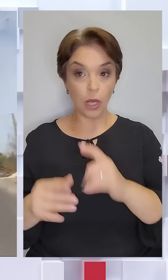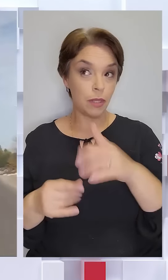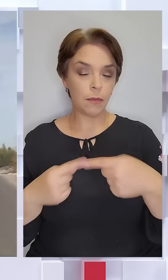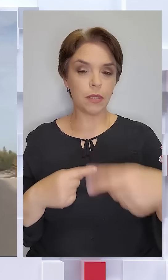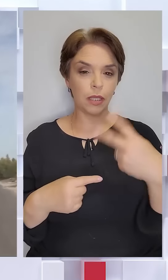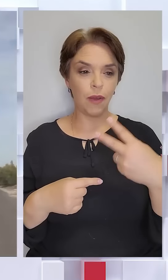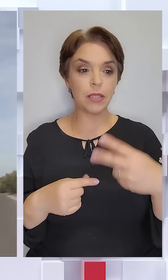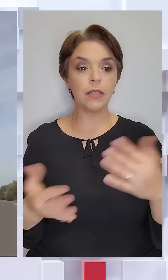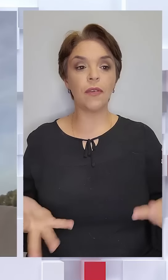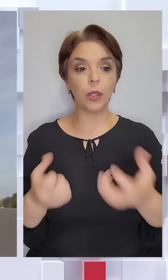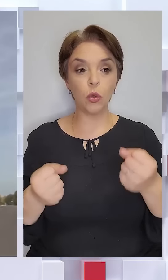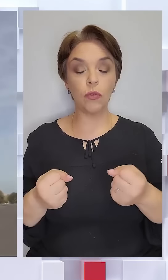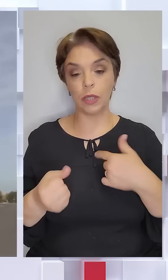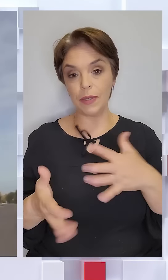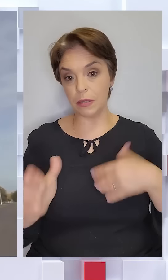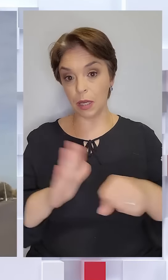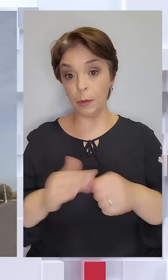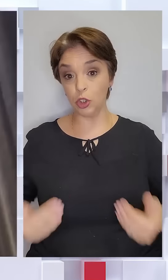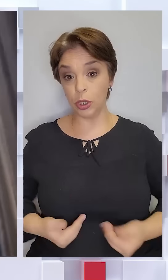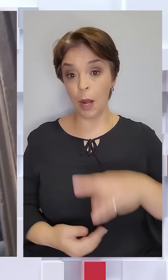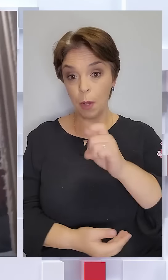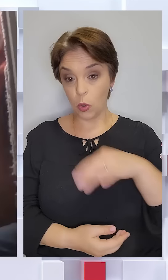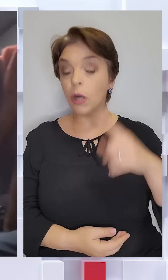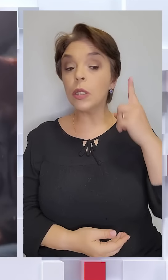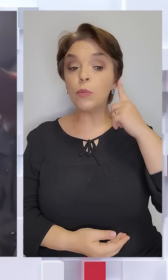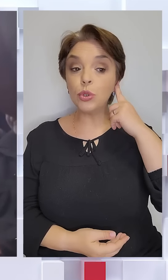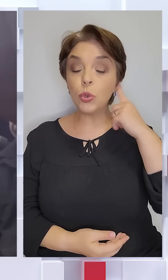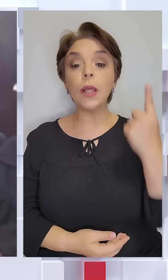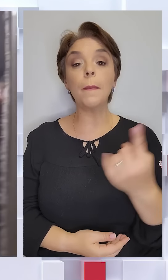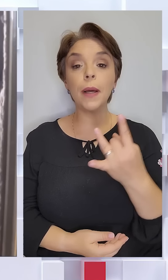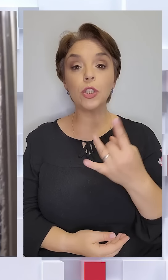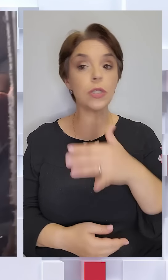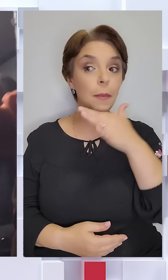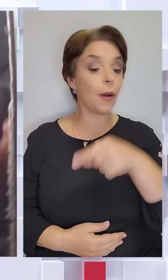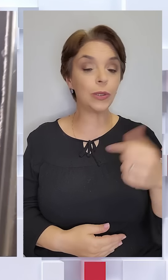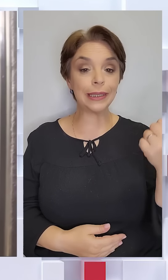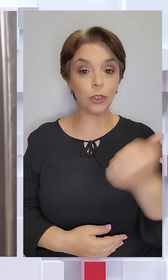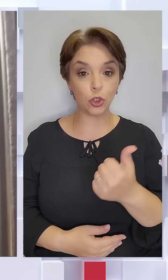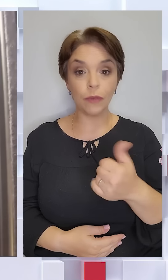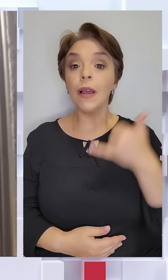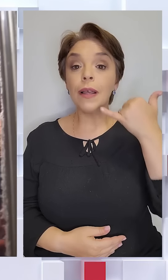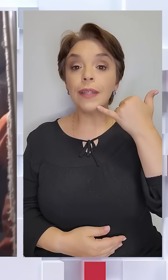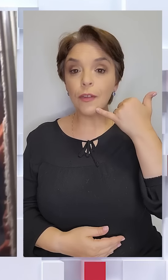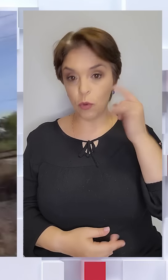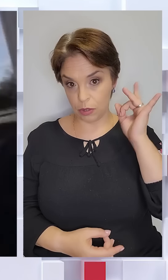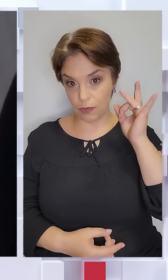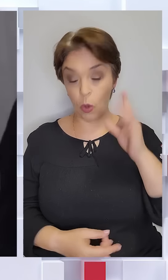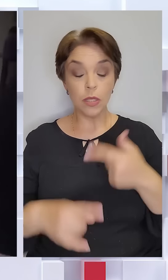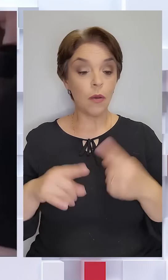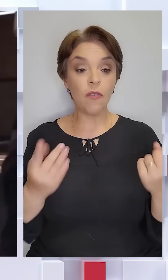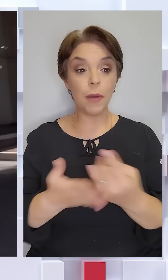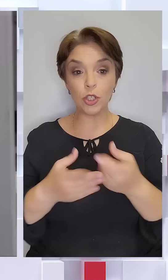за 20 врятовані від неминучої загибелі жителі Мирнограда почули перший за багато тижнів телефонний дзвінок. Це,